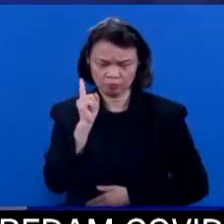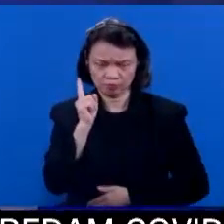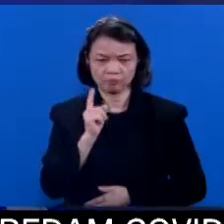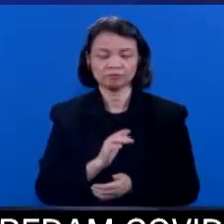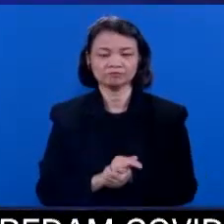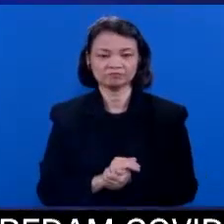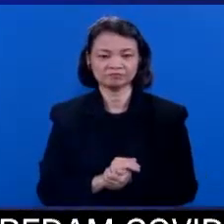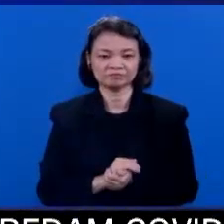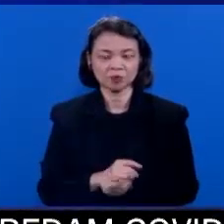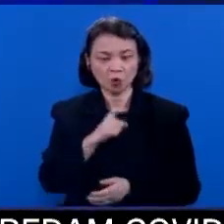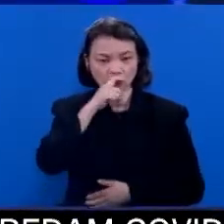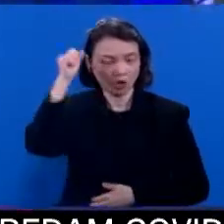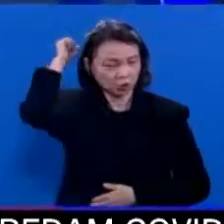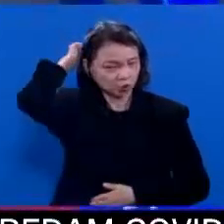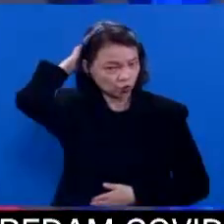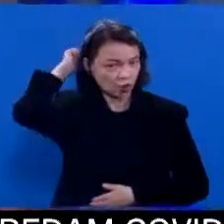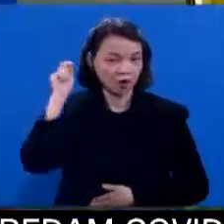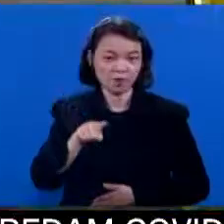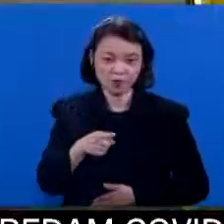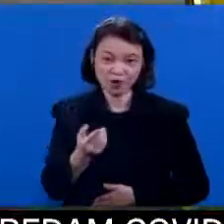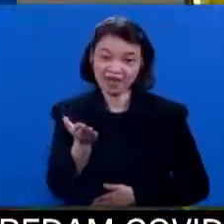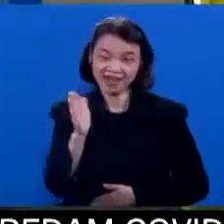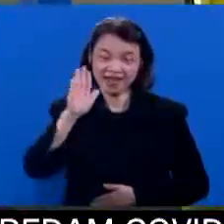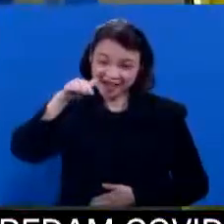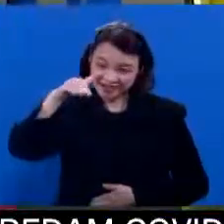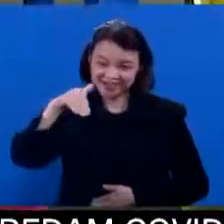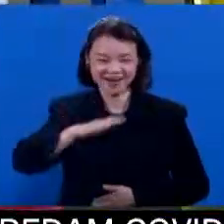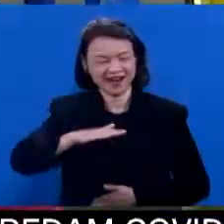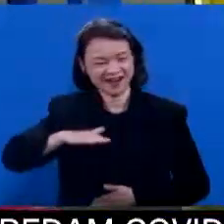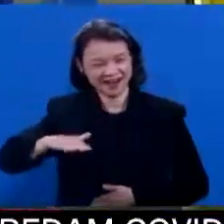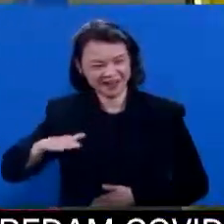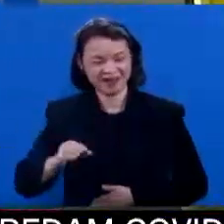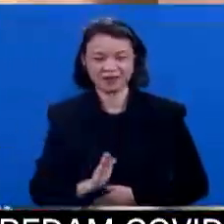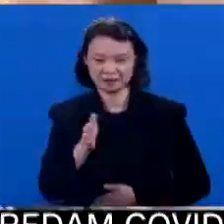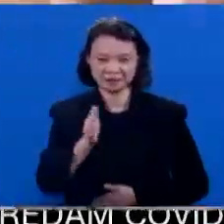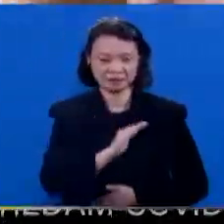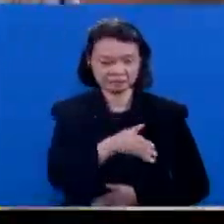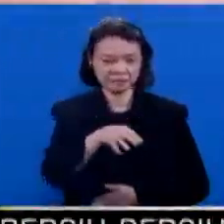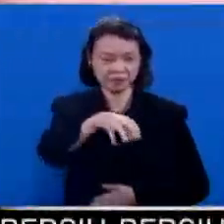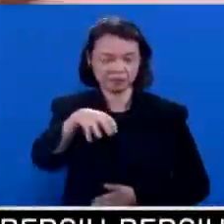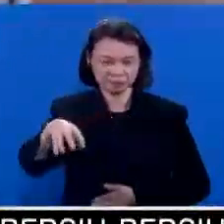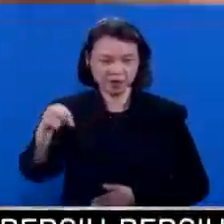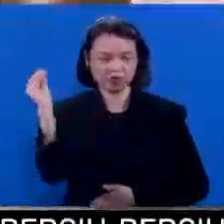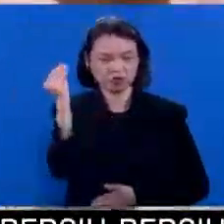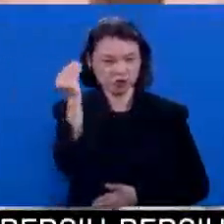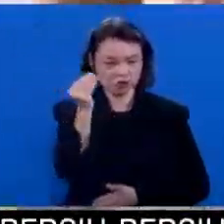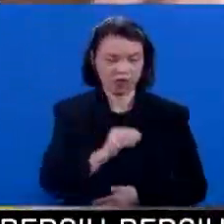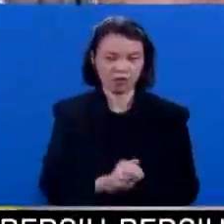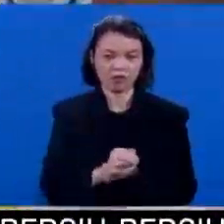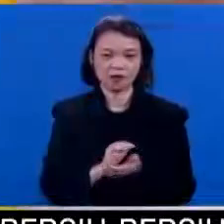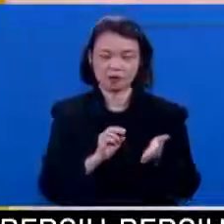Tak sedikit orang tua yang memberanikan diri mengajak anak-anak mereka ke tempat-tempat wisata seiring menurunnya jumlah kasus